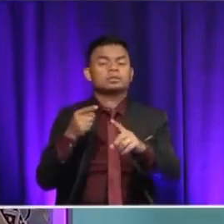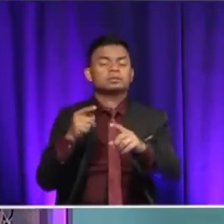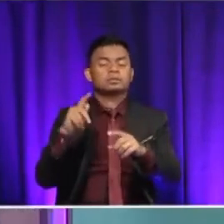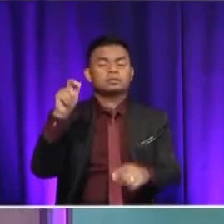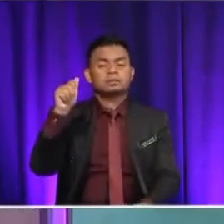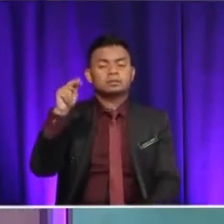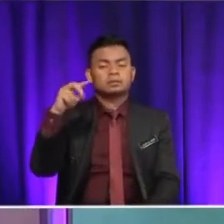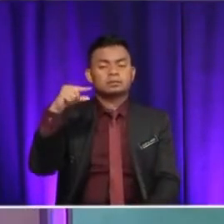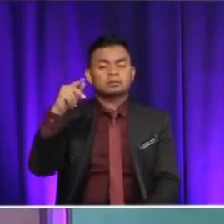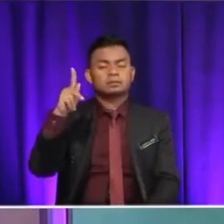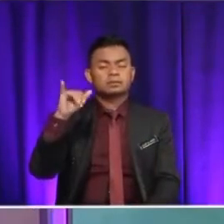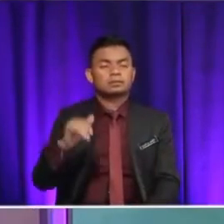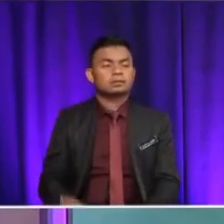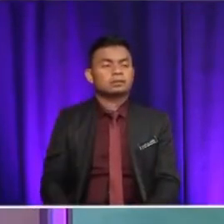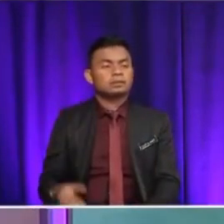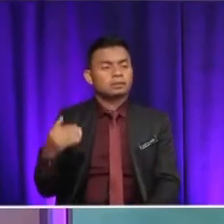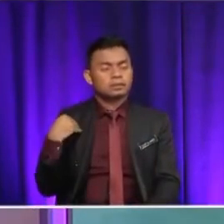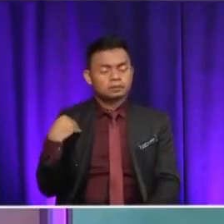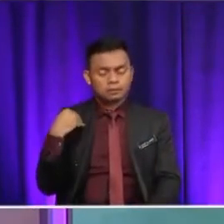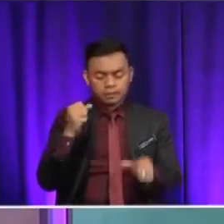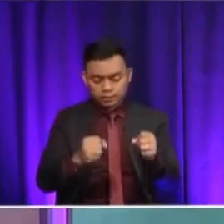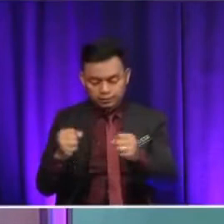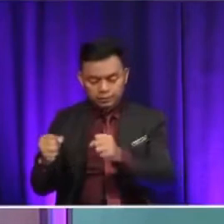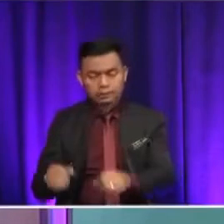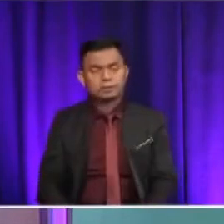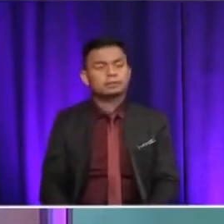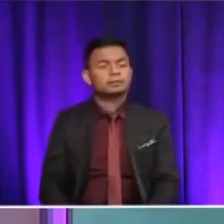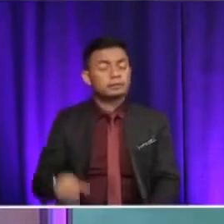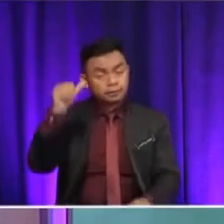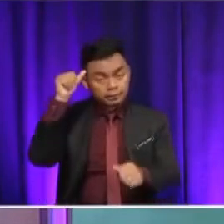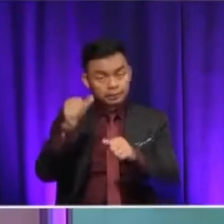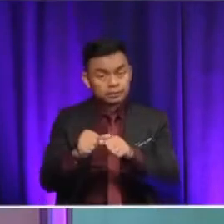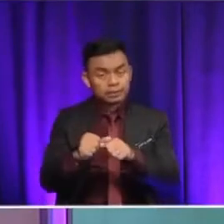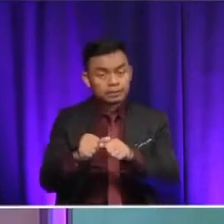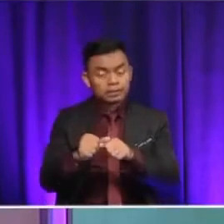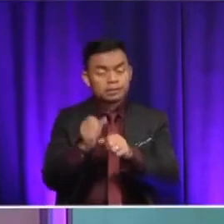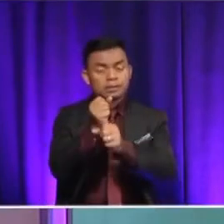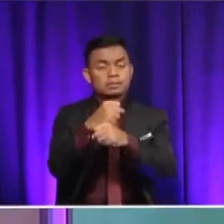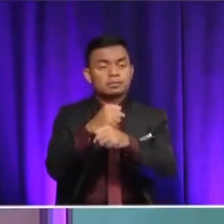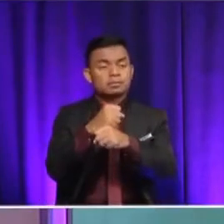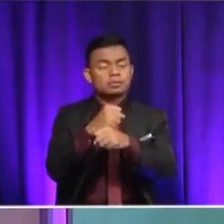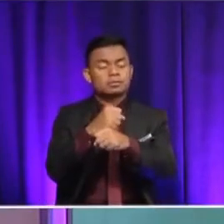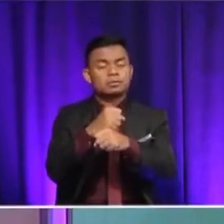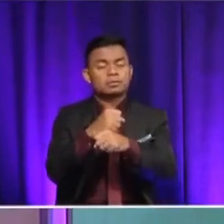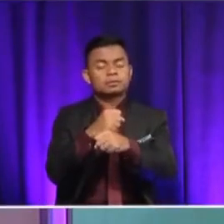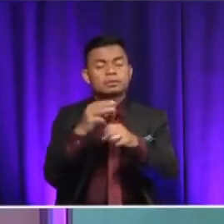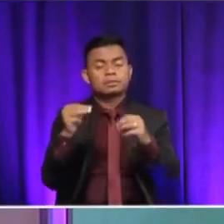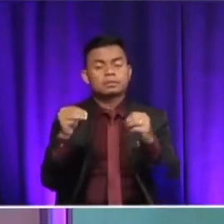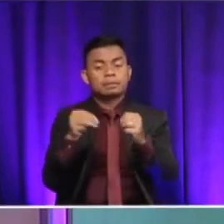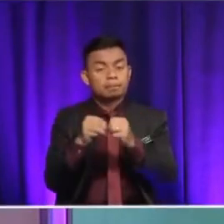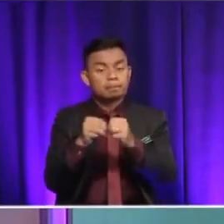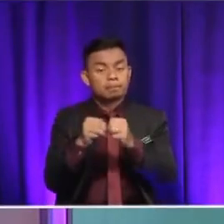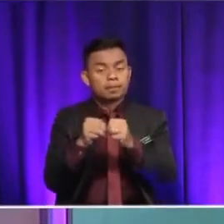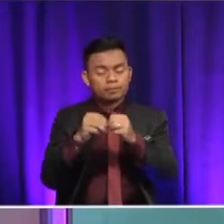bila dah tengok, okey, nak buka kunci pipe ni, okey, ingat simbol dia macam Ribbon. Sambil dia, sebab